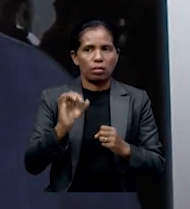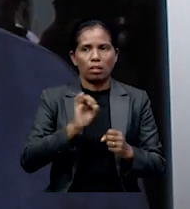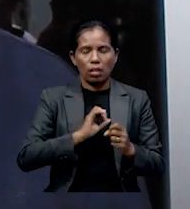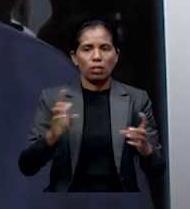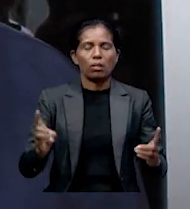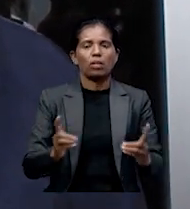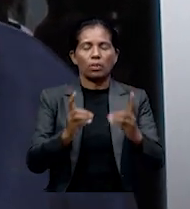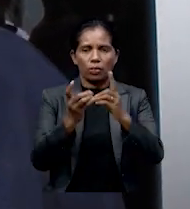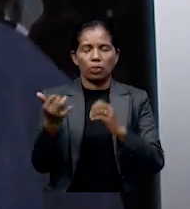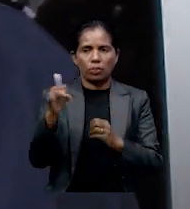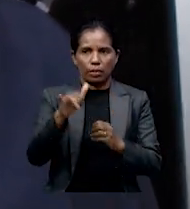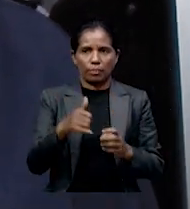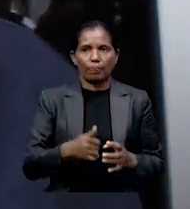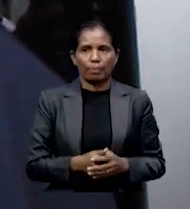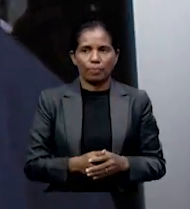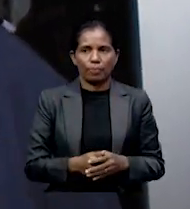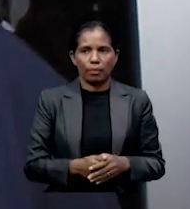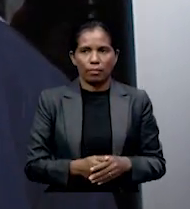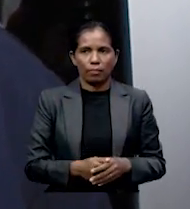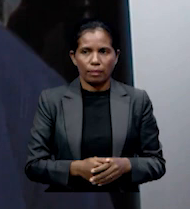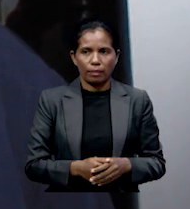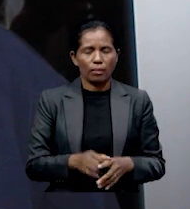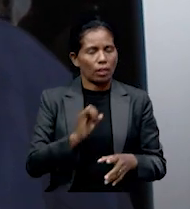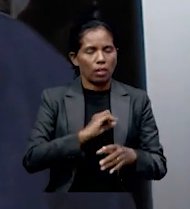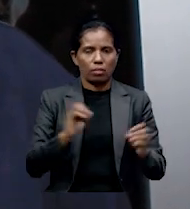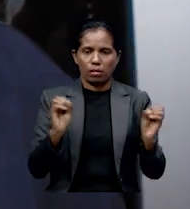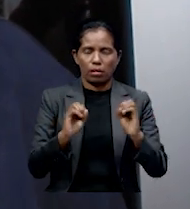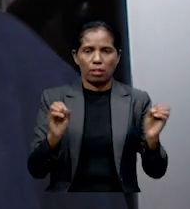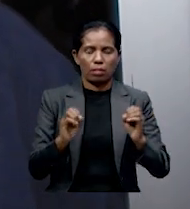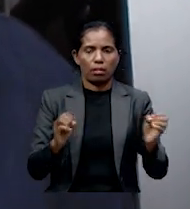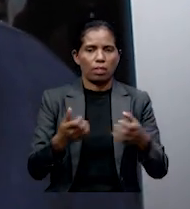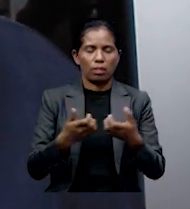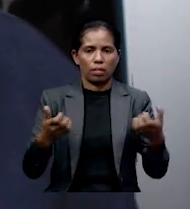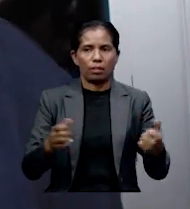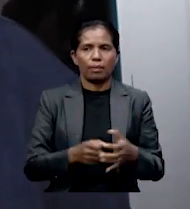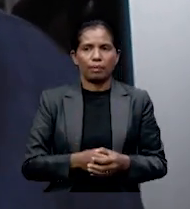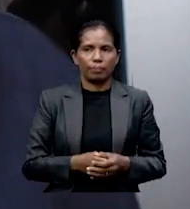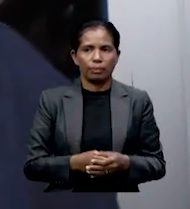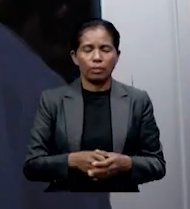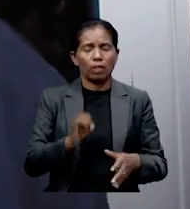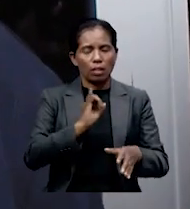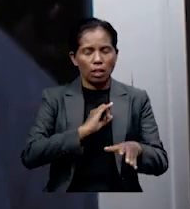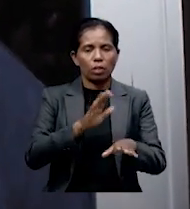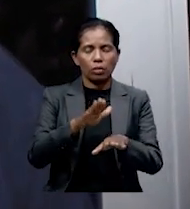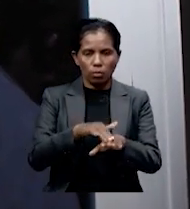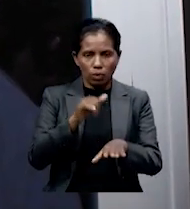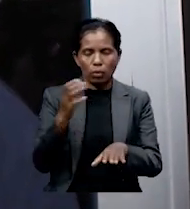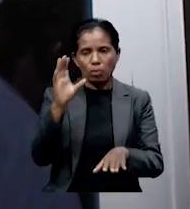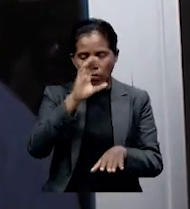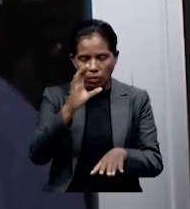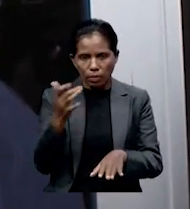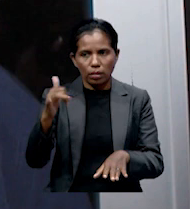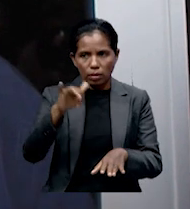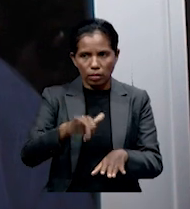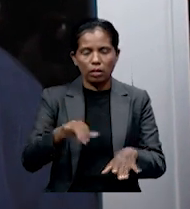surusir. Masih itu pun Allah halai. Itu masih itu mendarah masih memang nehat lebih. Hawa sih buka falsir ya, pada